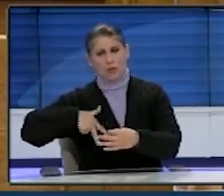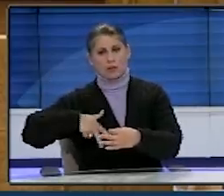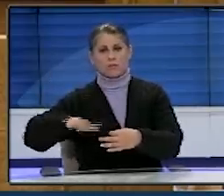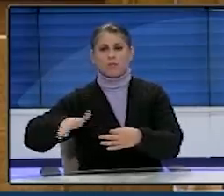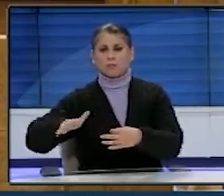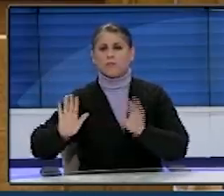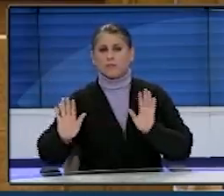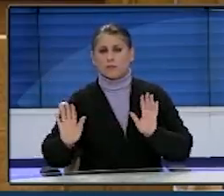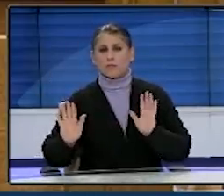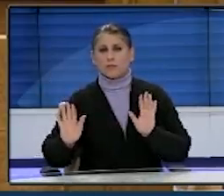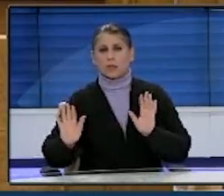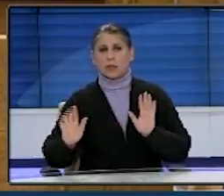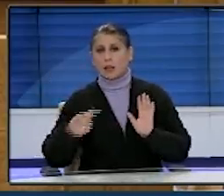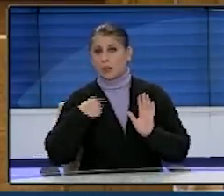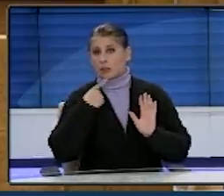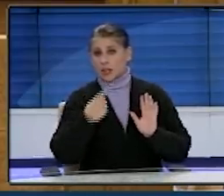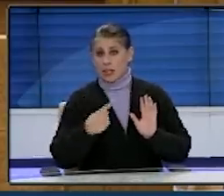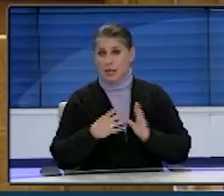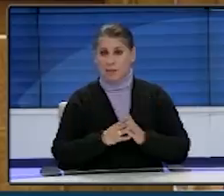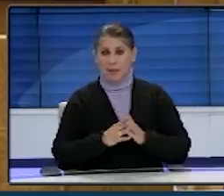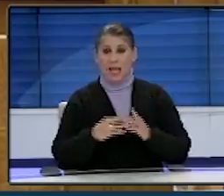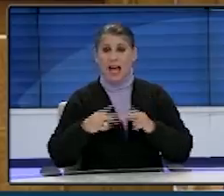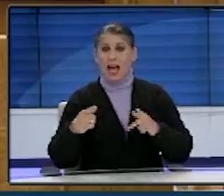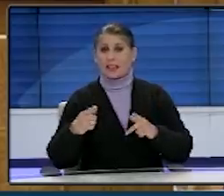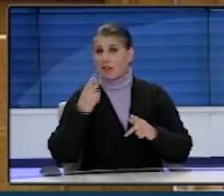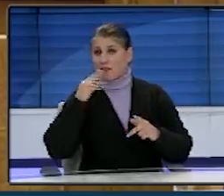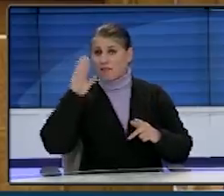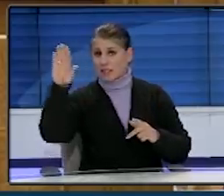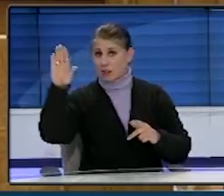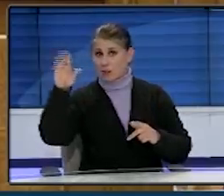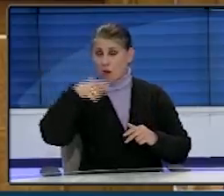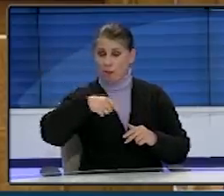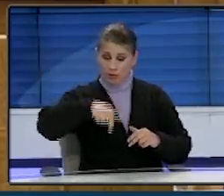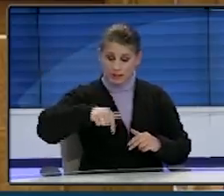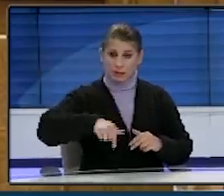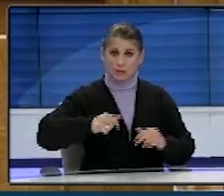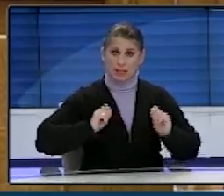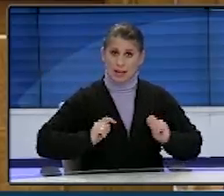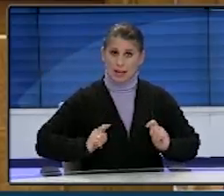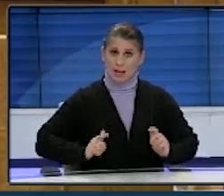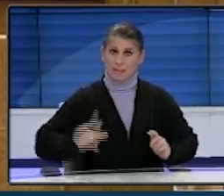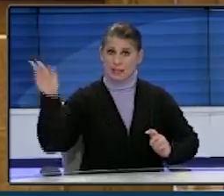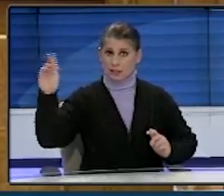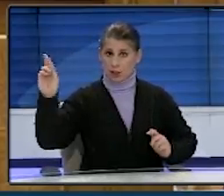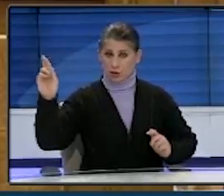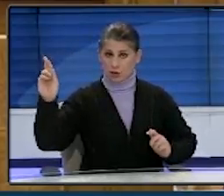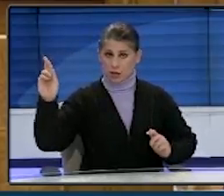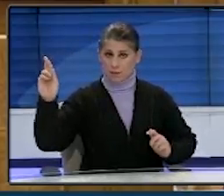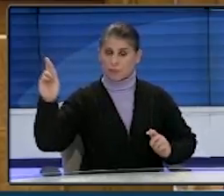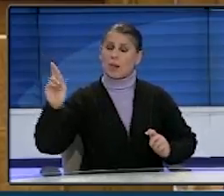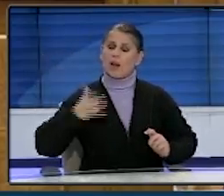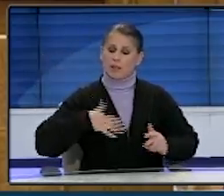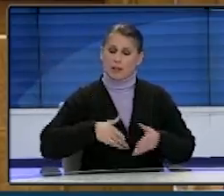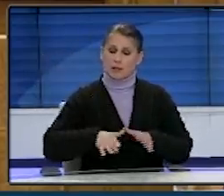Προφανώς, η επίκληση του αντιφασισμού από τη σημερινή καπιταλιστική Ρωσία, προκειμένου